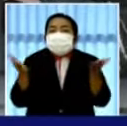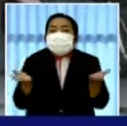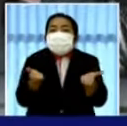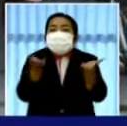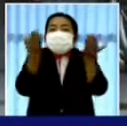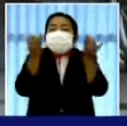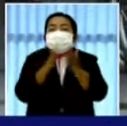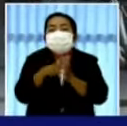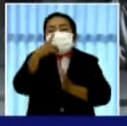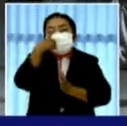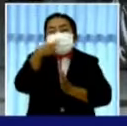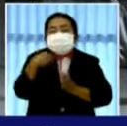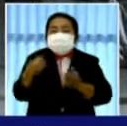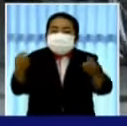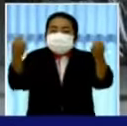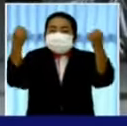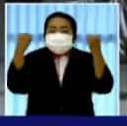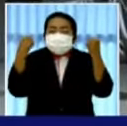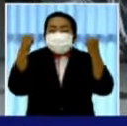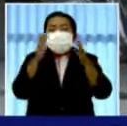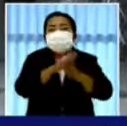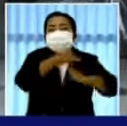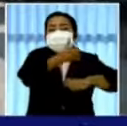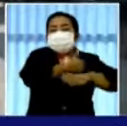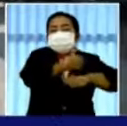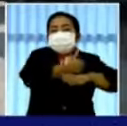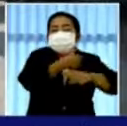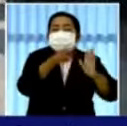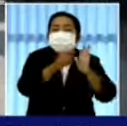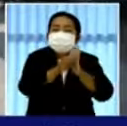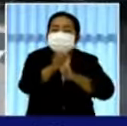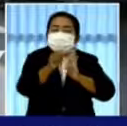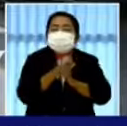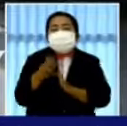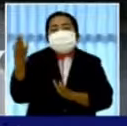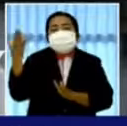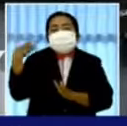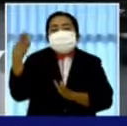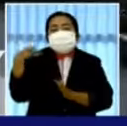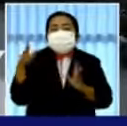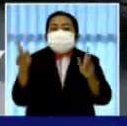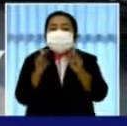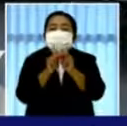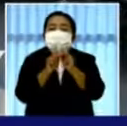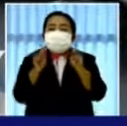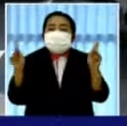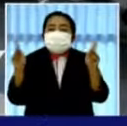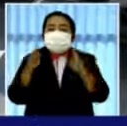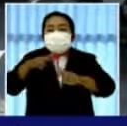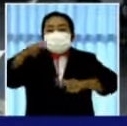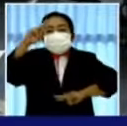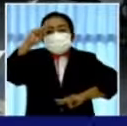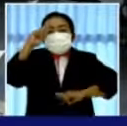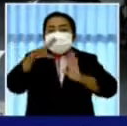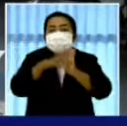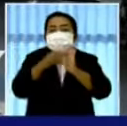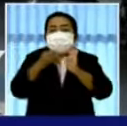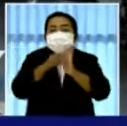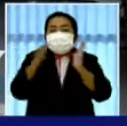สูงสุดและเชื่องวดครับนายพงษ์รัตน์ภิรมย์รัตน์ผู้ราชการจังหวัดตากครับบอกว่าก่อนหน้านี้คณะกรรมการโรคติดต่อจังหวัดตากมีมติ